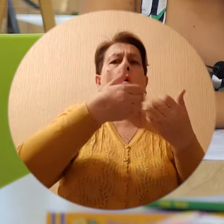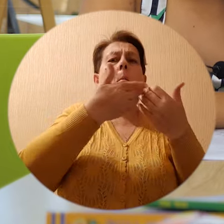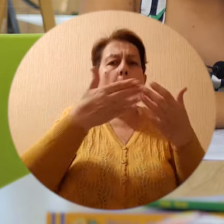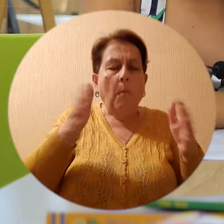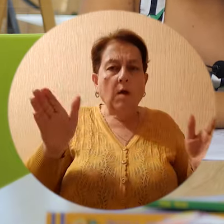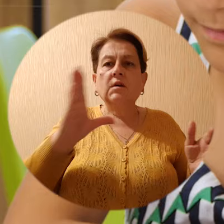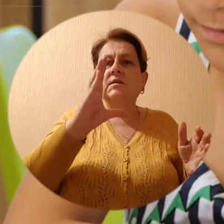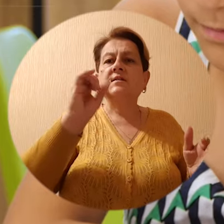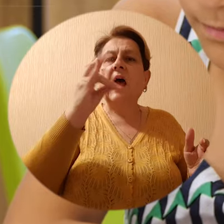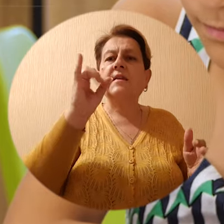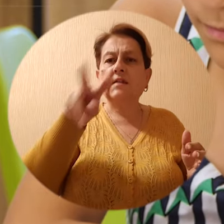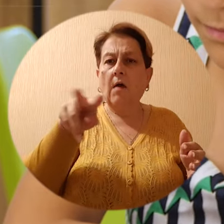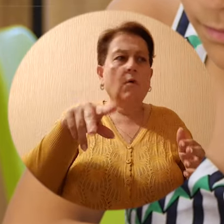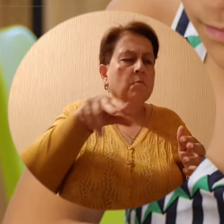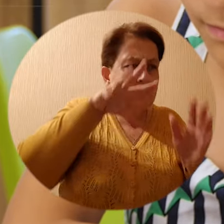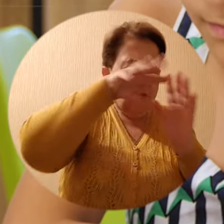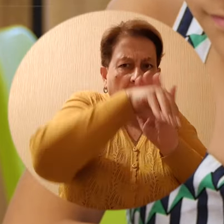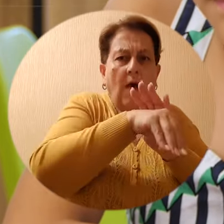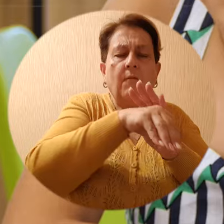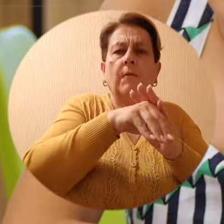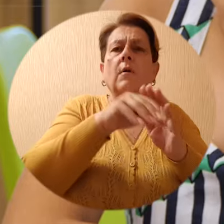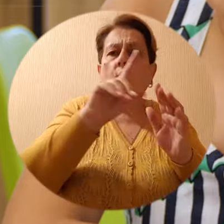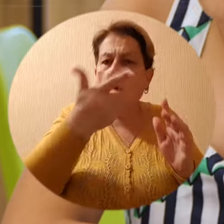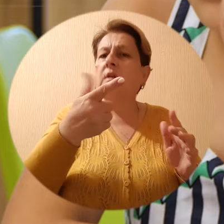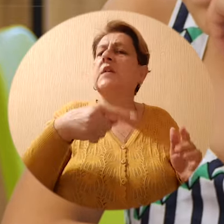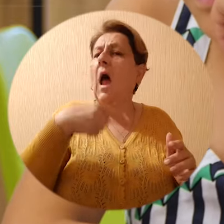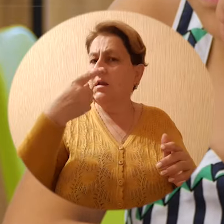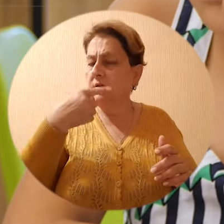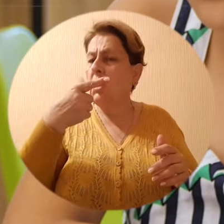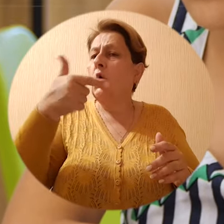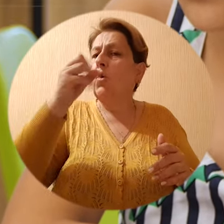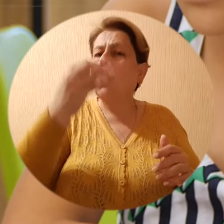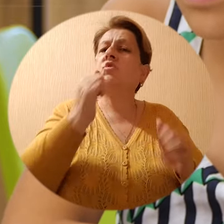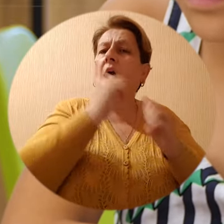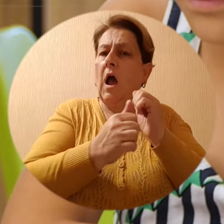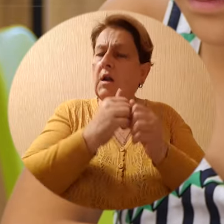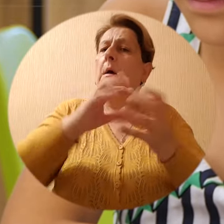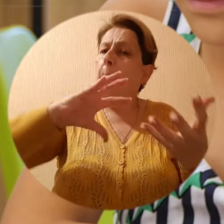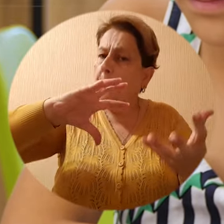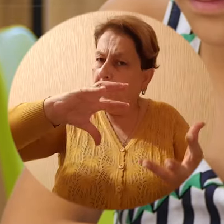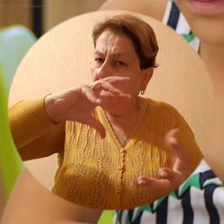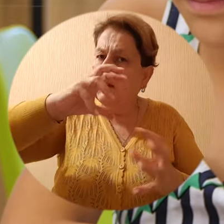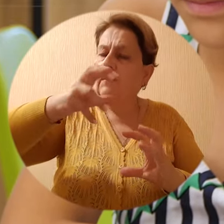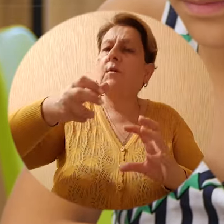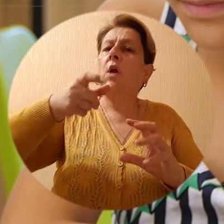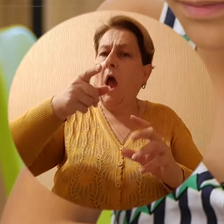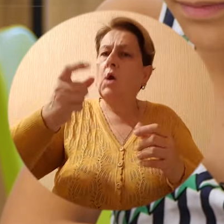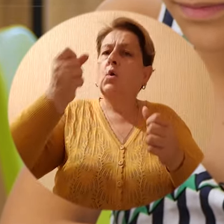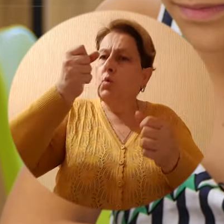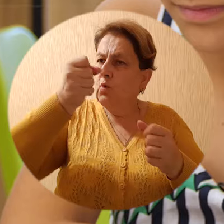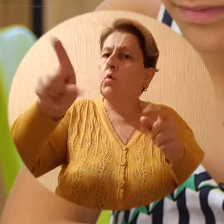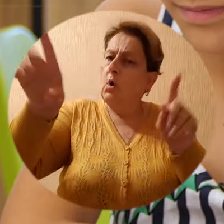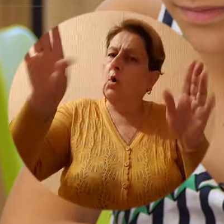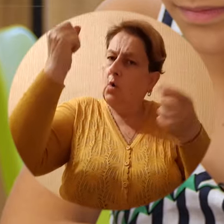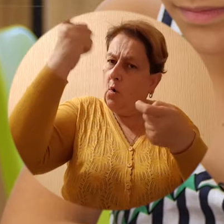բացվեց։ Ստանիսլավը մտավ քարանձավ և նորից ասաց. «Գորշ քար, գորշ քար, պտտվիր, դուր, այ դուր, դու